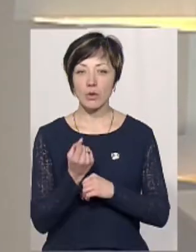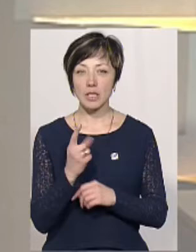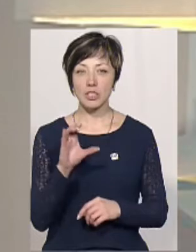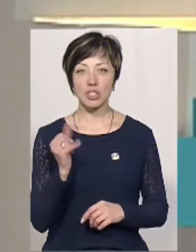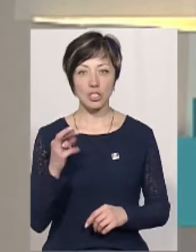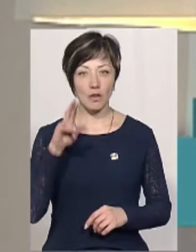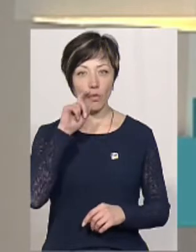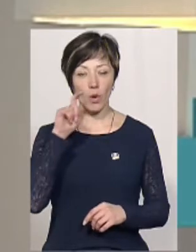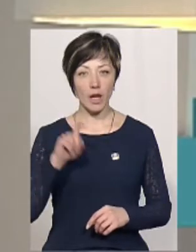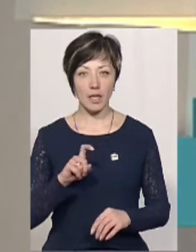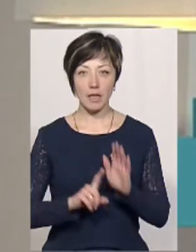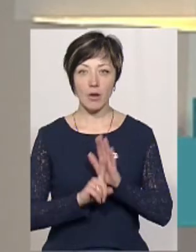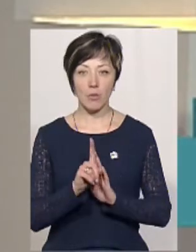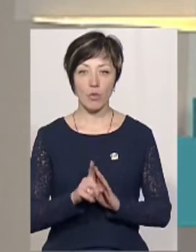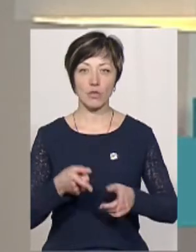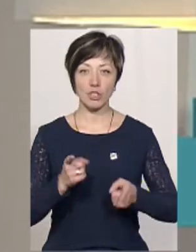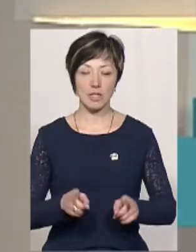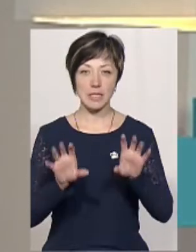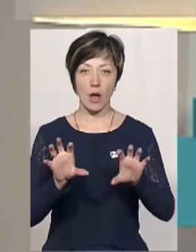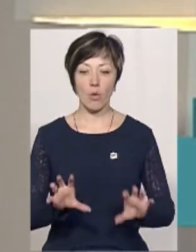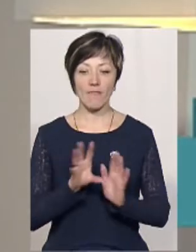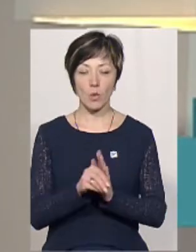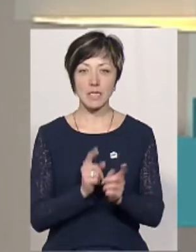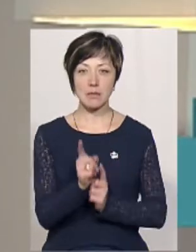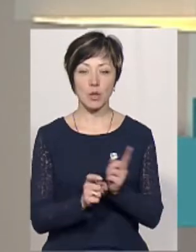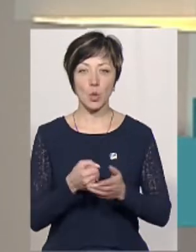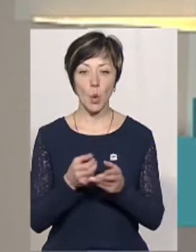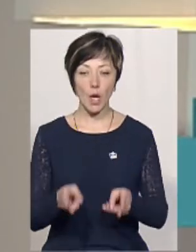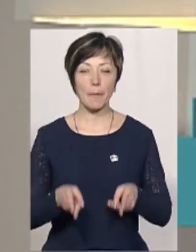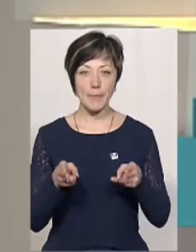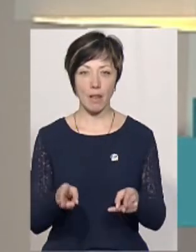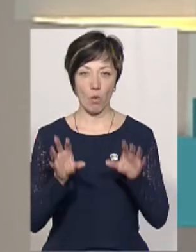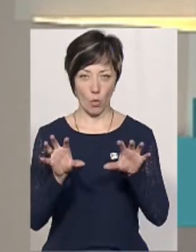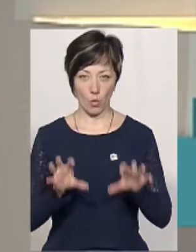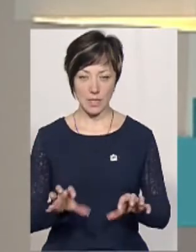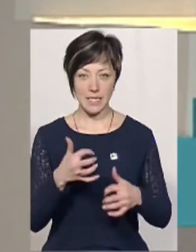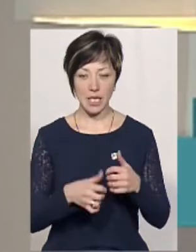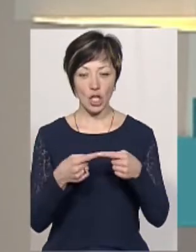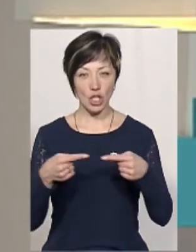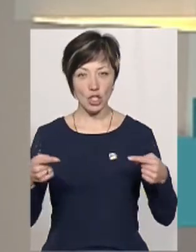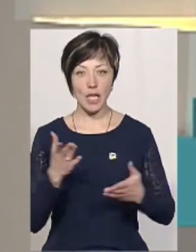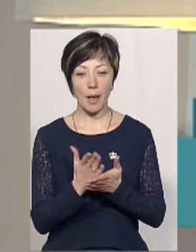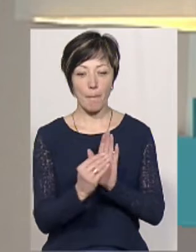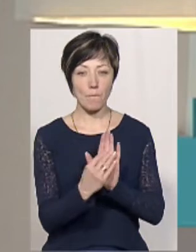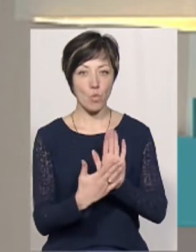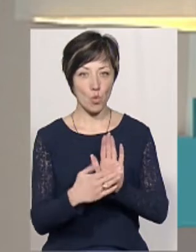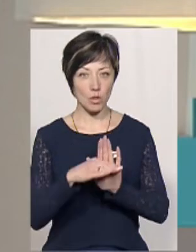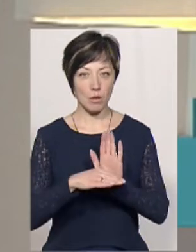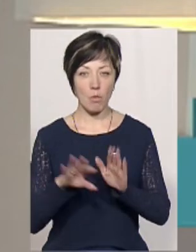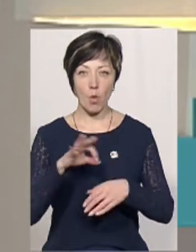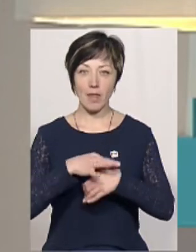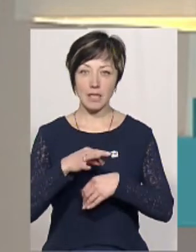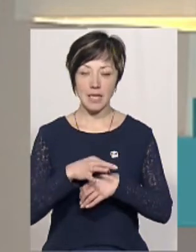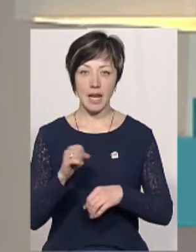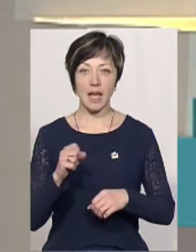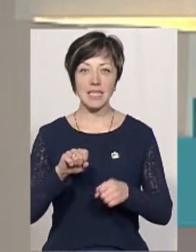11 січня в Україні набув чинності закон, який вносить зміни до Кримінального кодексу. Серед інших є пункти щодо насильства